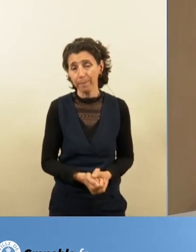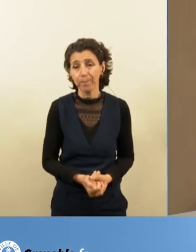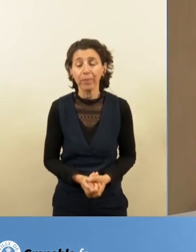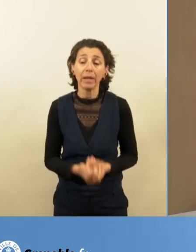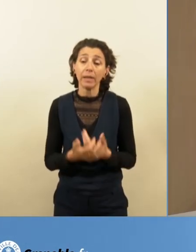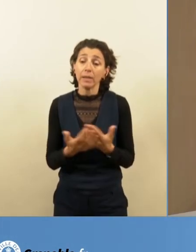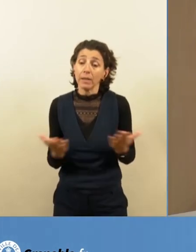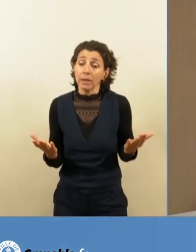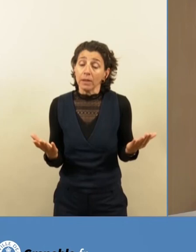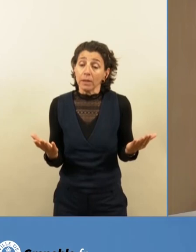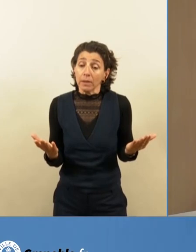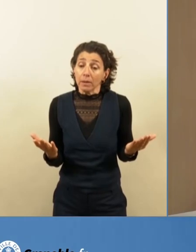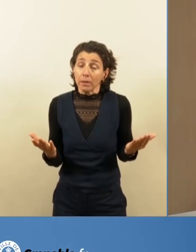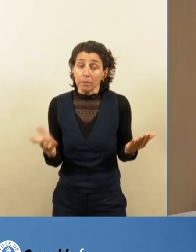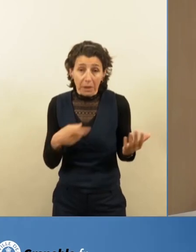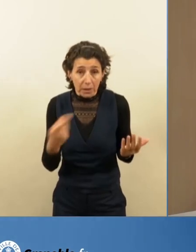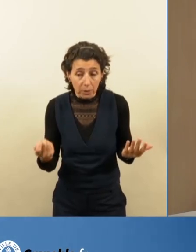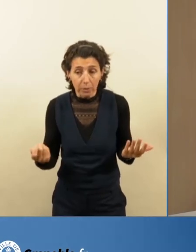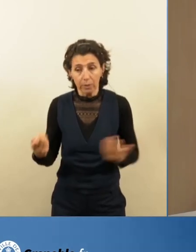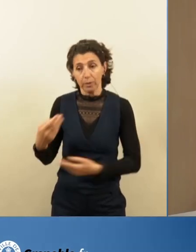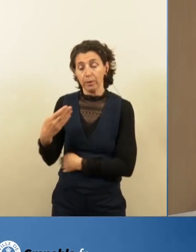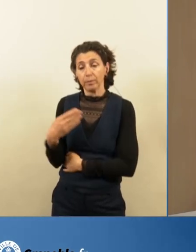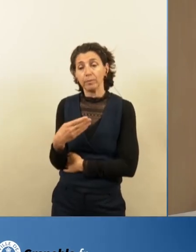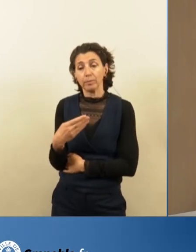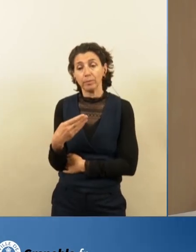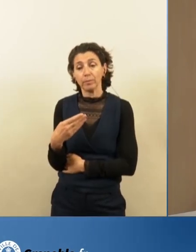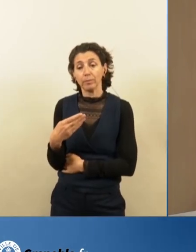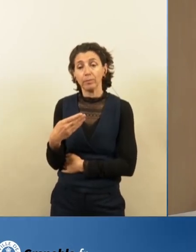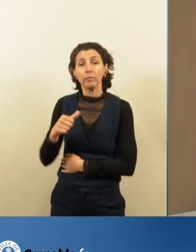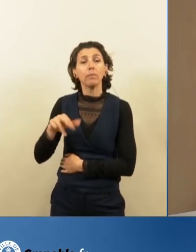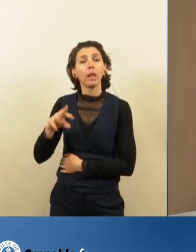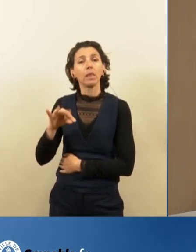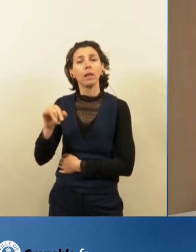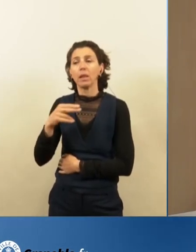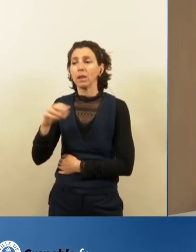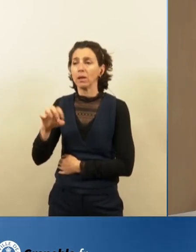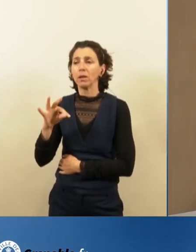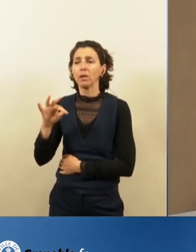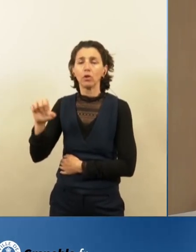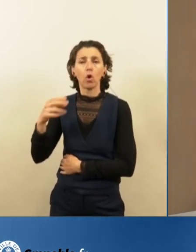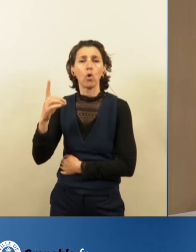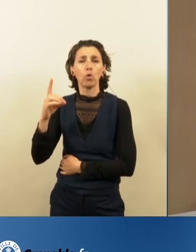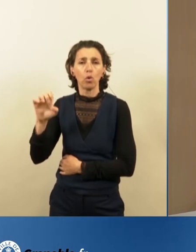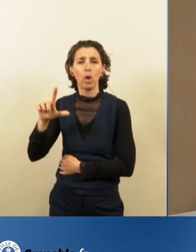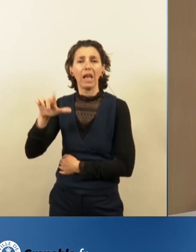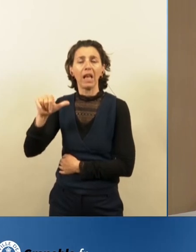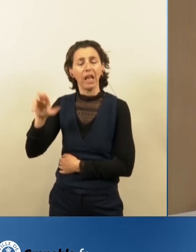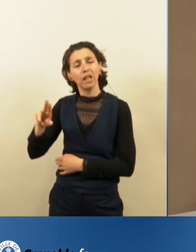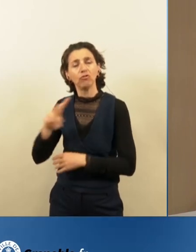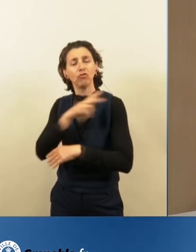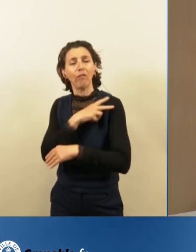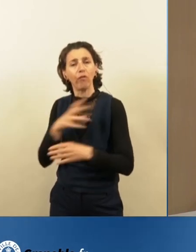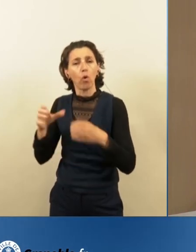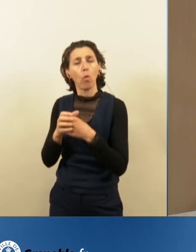et bien et bien sûr Martine tant de lier chef donc d'Europe Écologie Les Verts qui jugent nécessaires de prendre